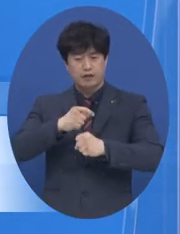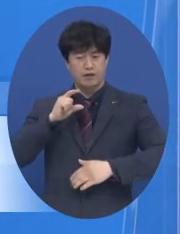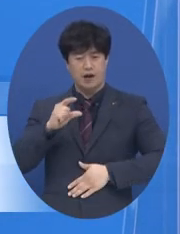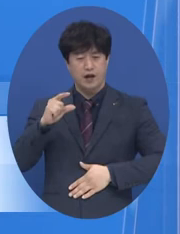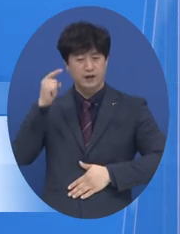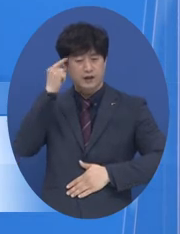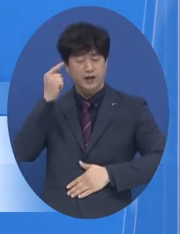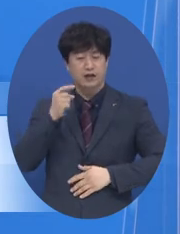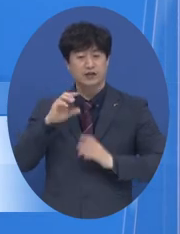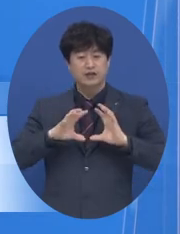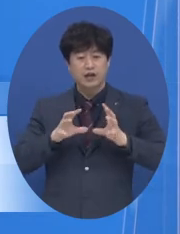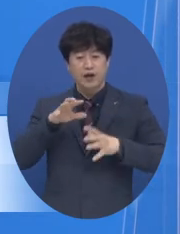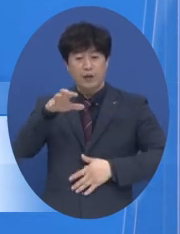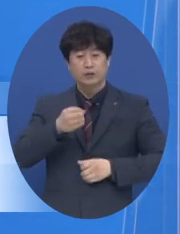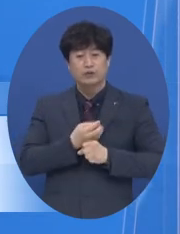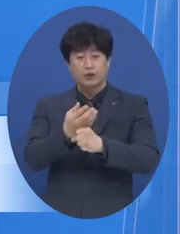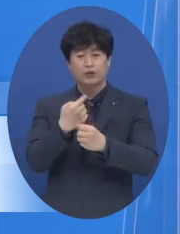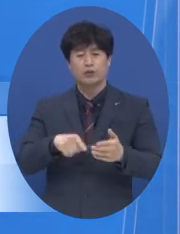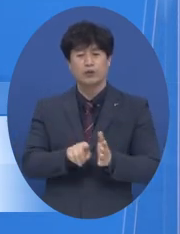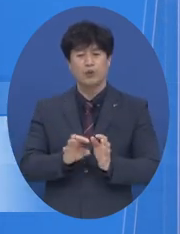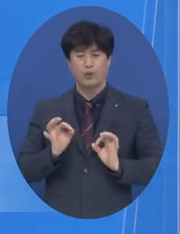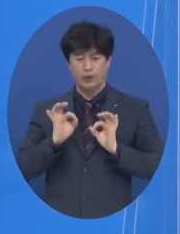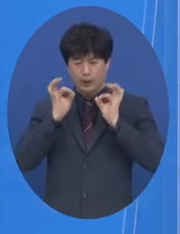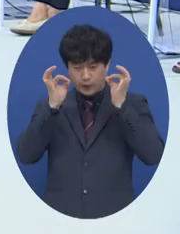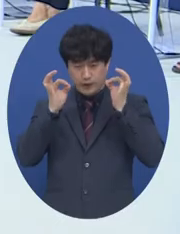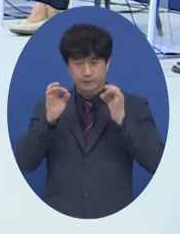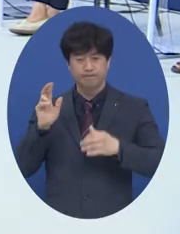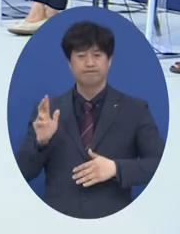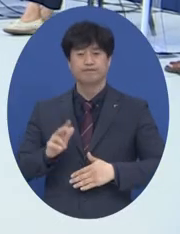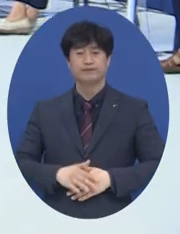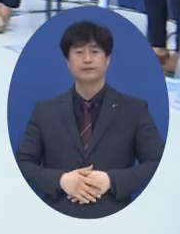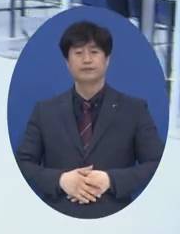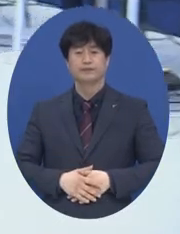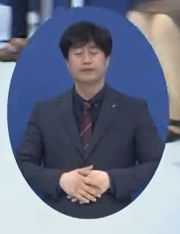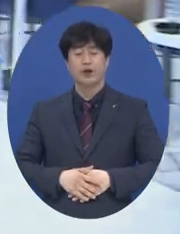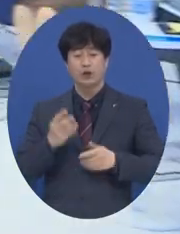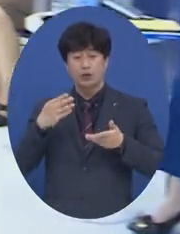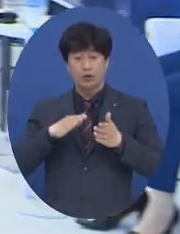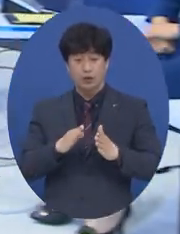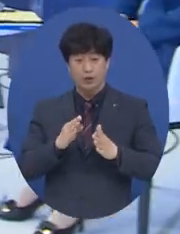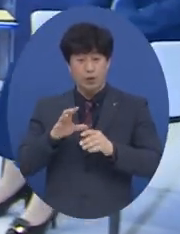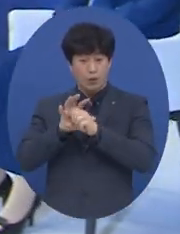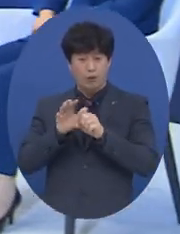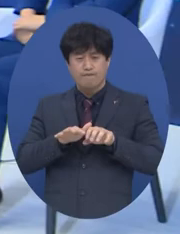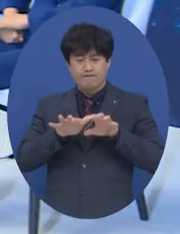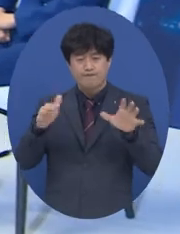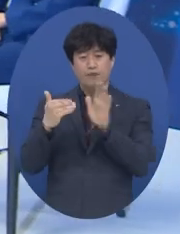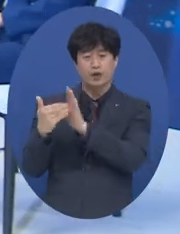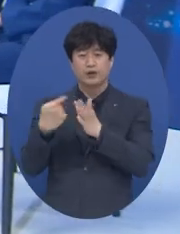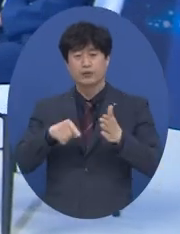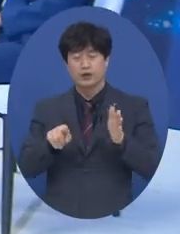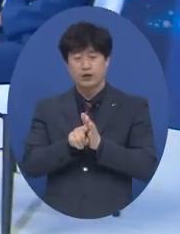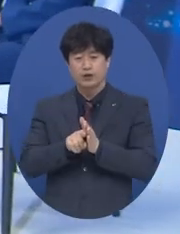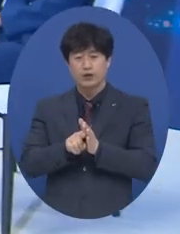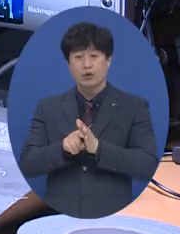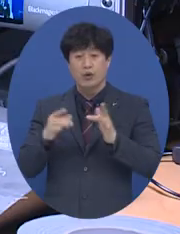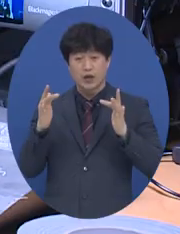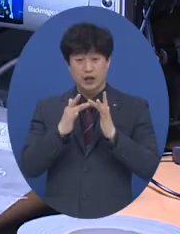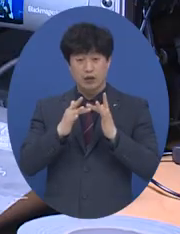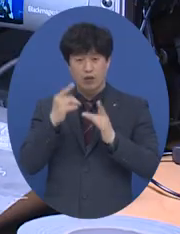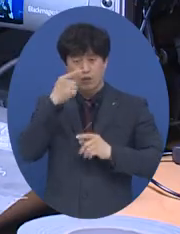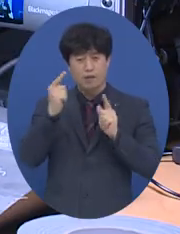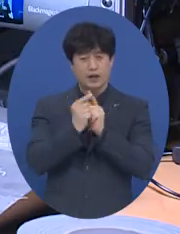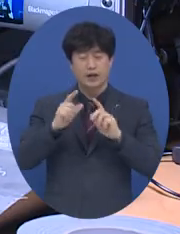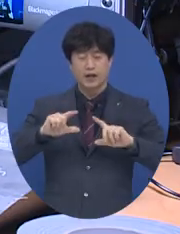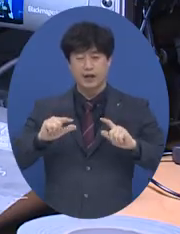전세계에 알리기 위해서 노력하겠습니다 경기도는 코론 알고 확산 방지를 위해 온라인 비대면 방식을